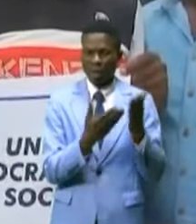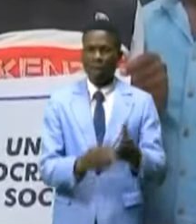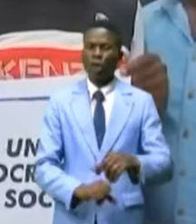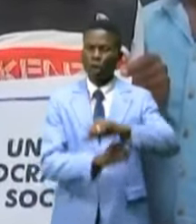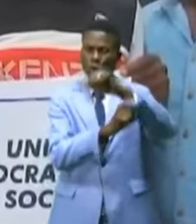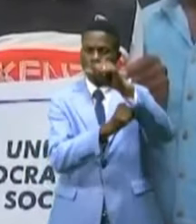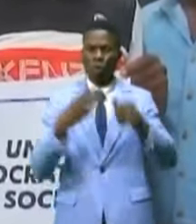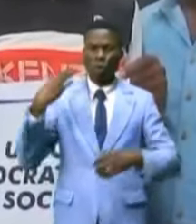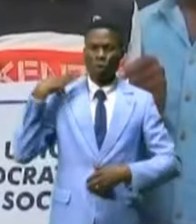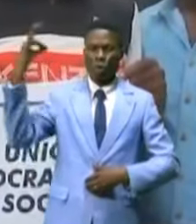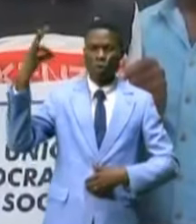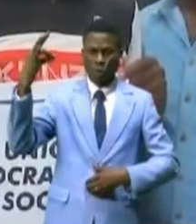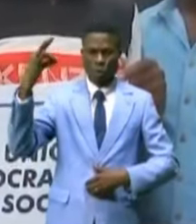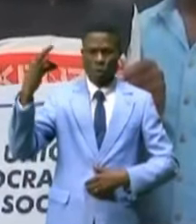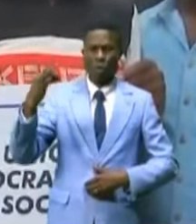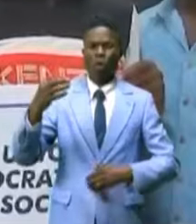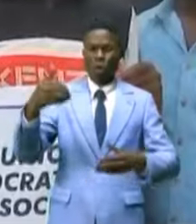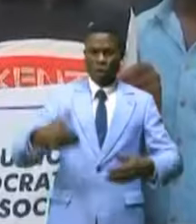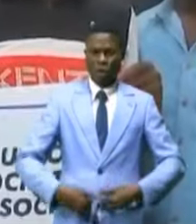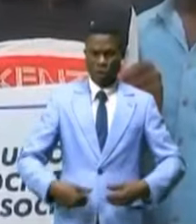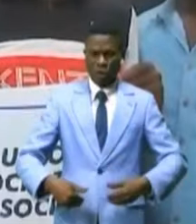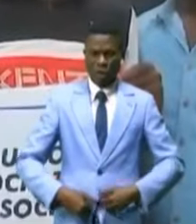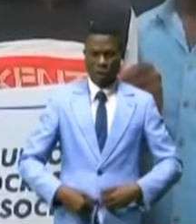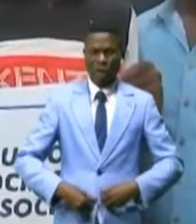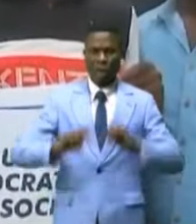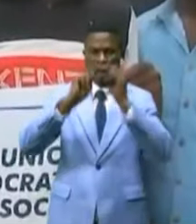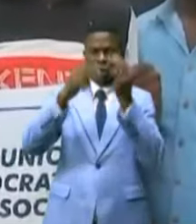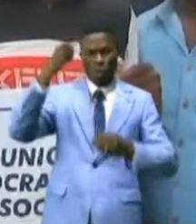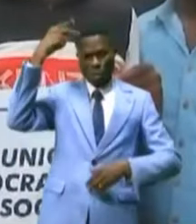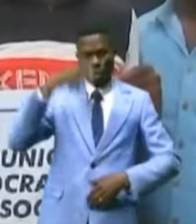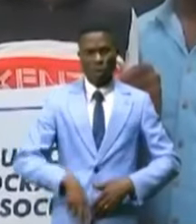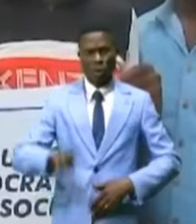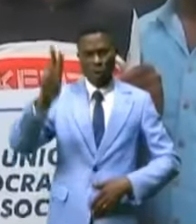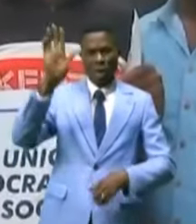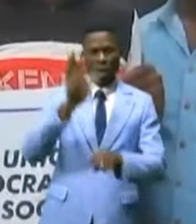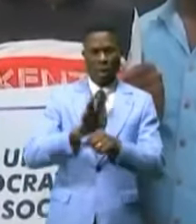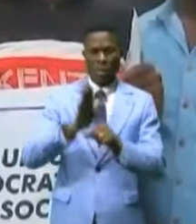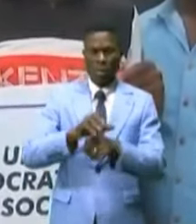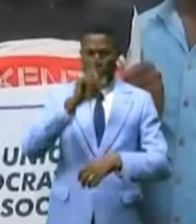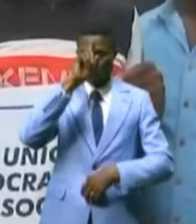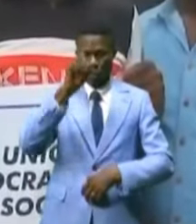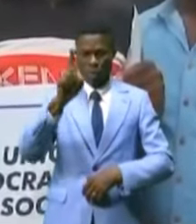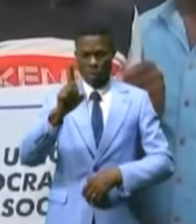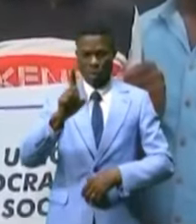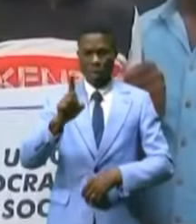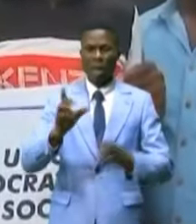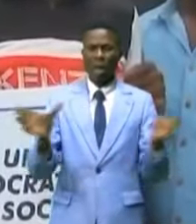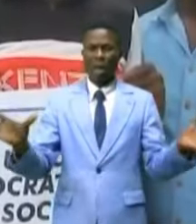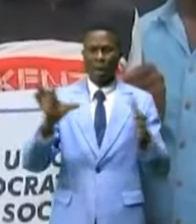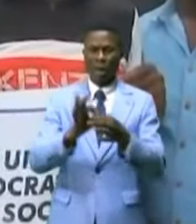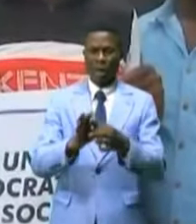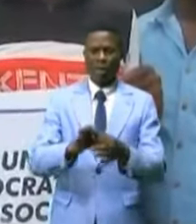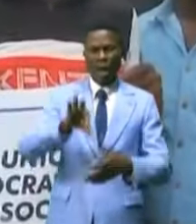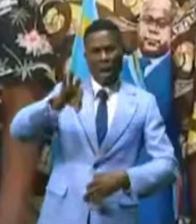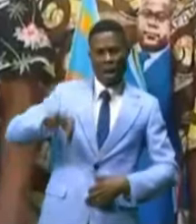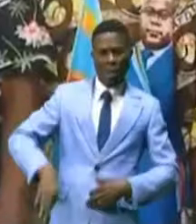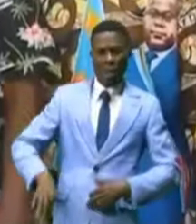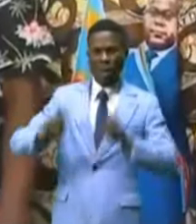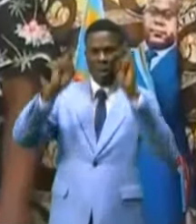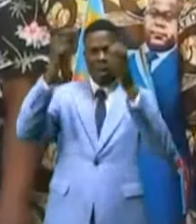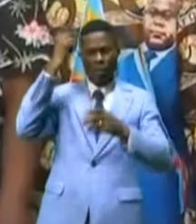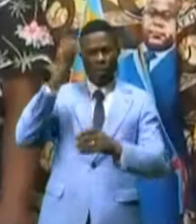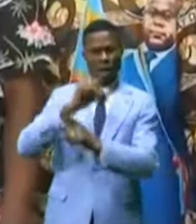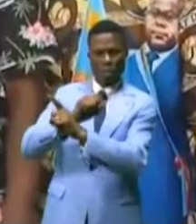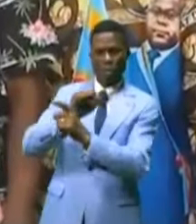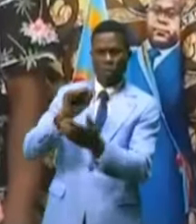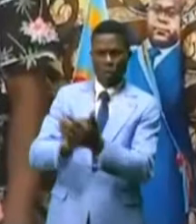les candidatures des dignes combattants de l'UDPS, épris de beaucoup de compétences, afin de consolider les acquis de notre lutte qui a